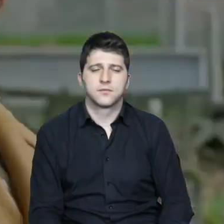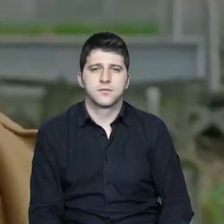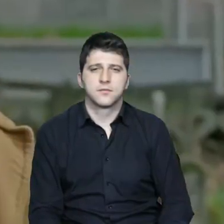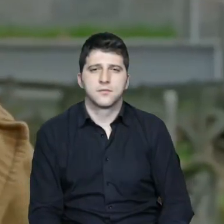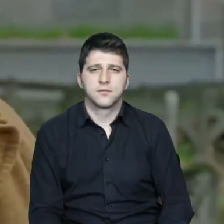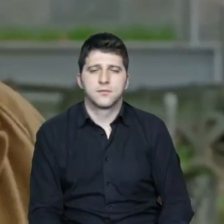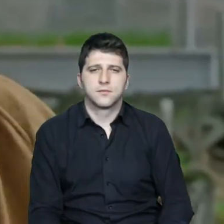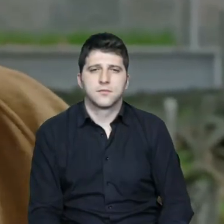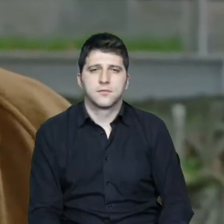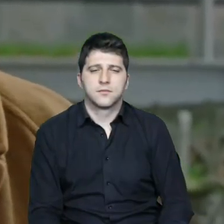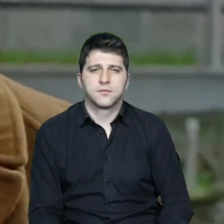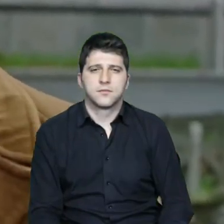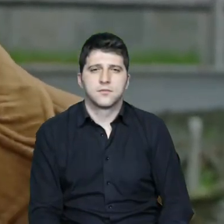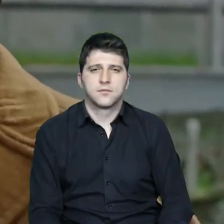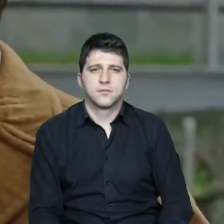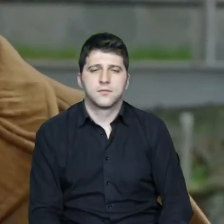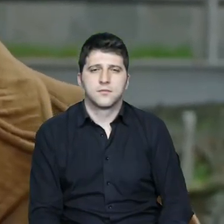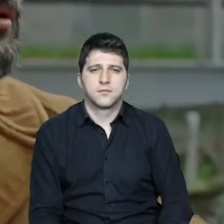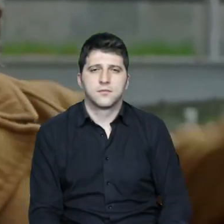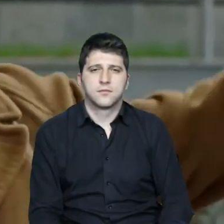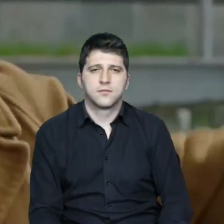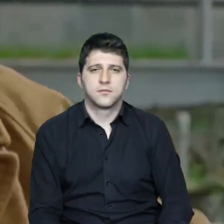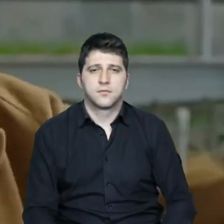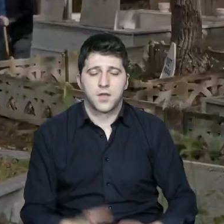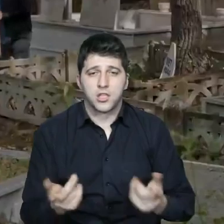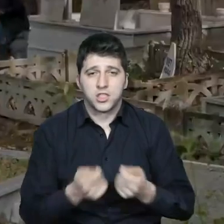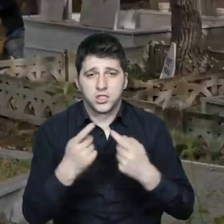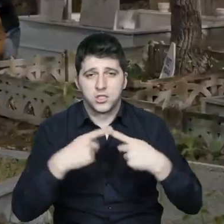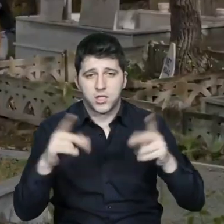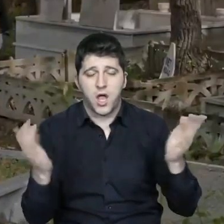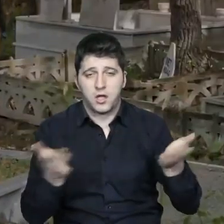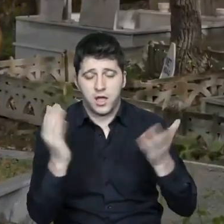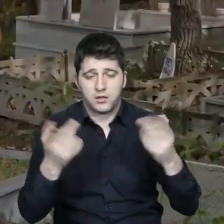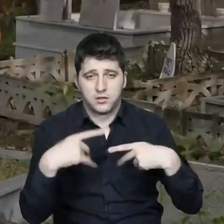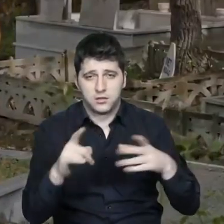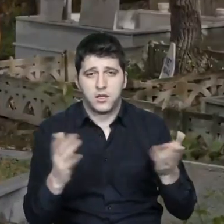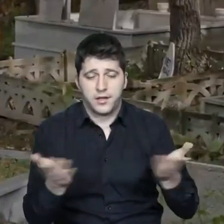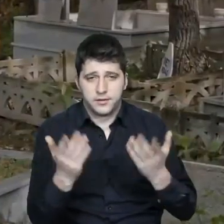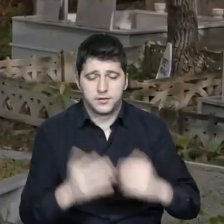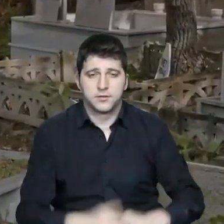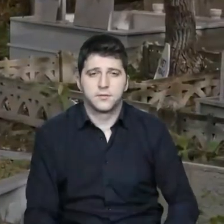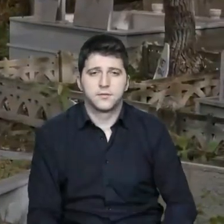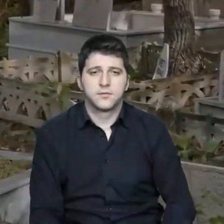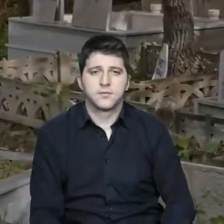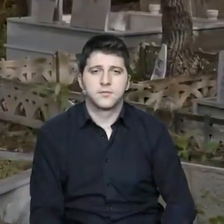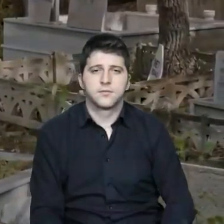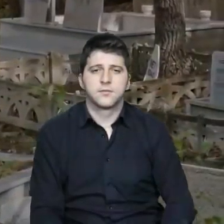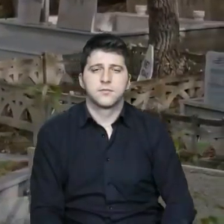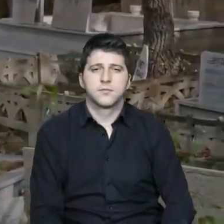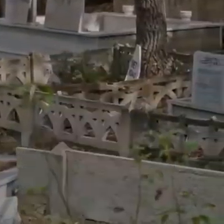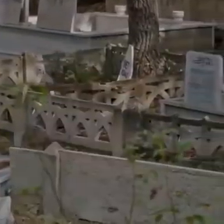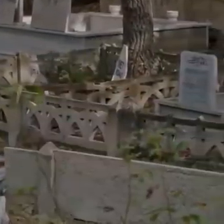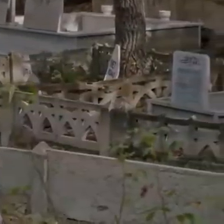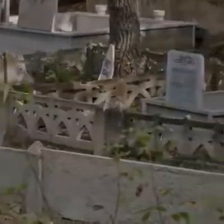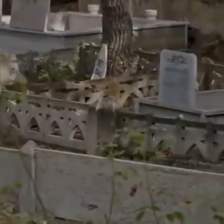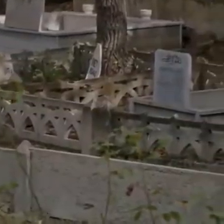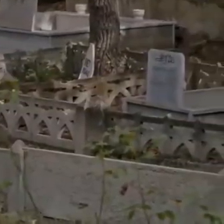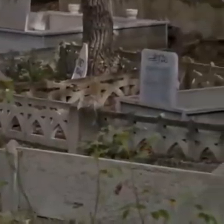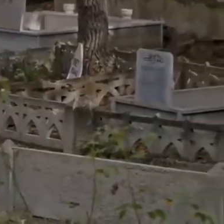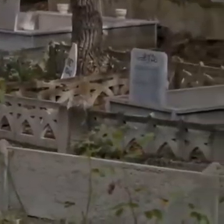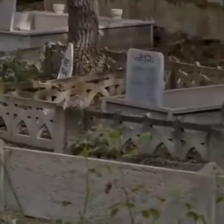Santral mezarın etrafındakilere döndü. Hadi işinize gücünüze bakın ya, hadi. Dayı hadi. Herkes gidince mezarın